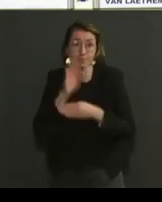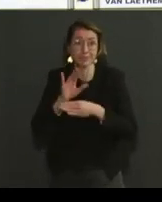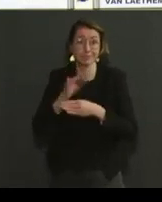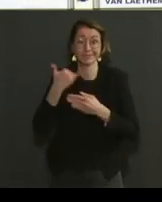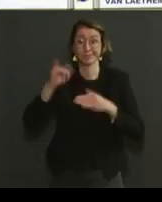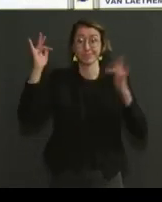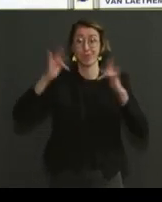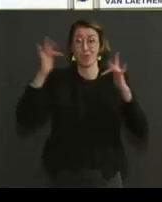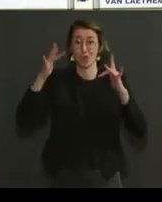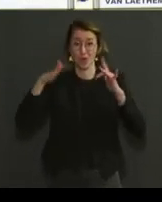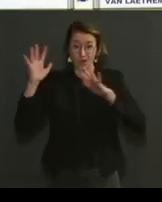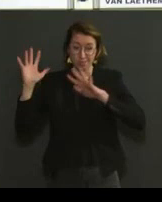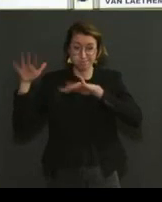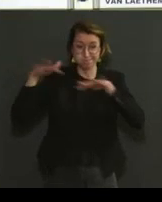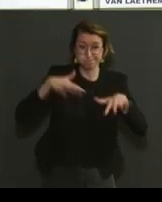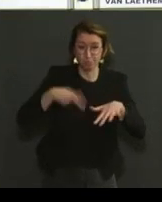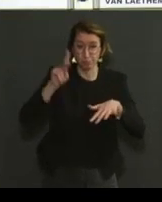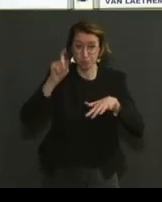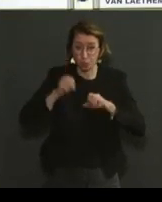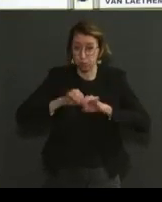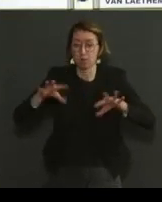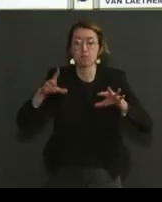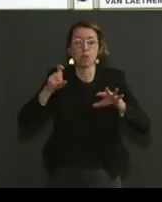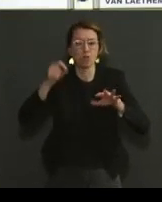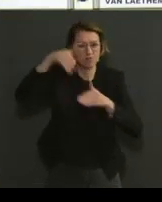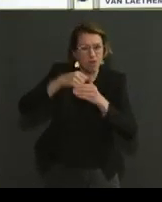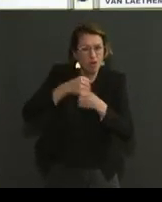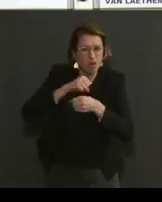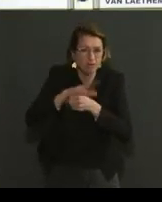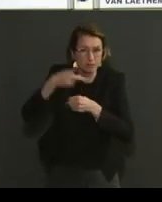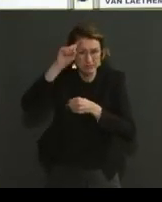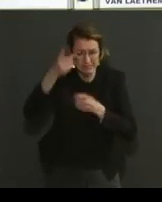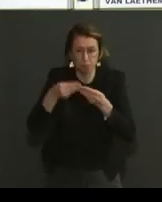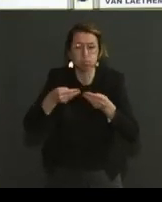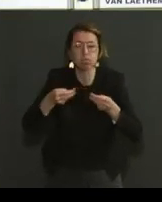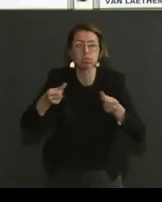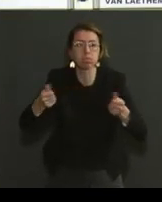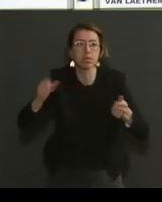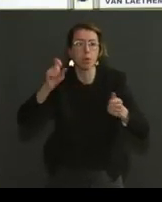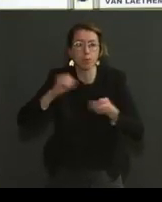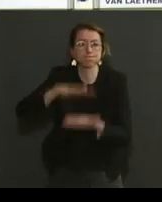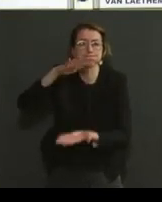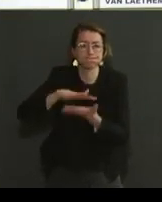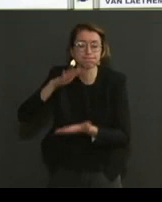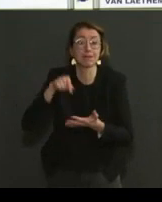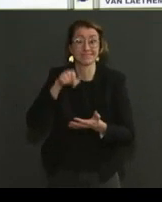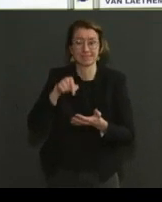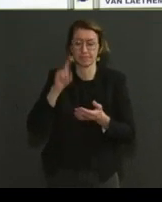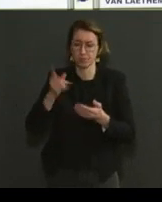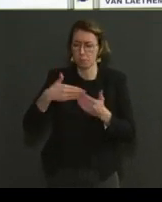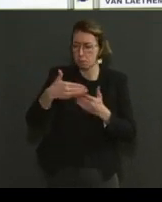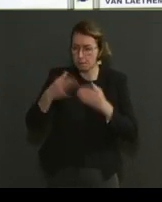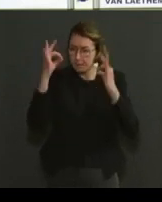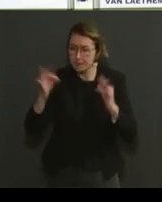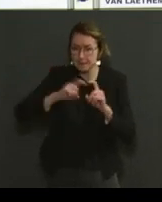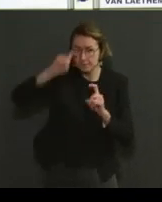moins diluer les eaux en question. Et donc, il est clair qu'il y aura probablement encore des corrections à faire dans les semaines qui viennent. Cependant,